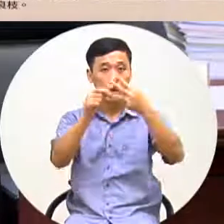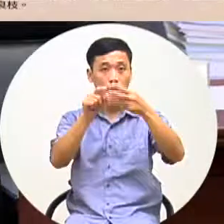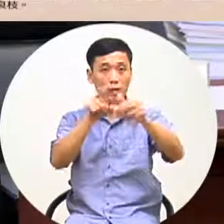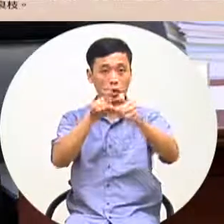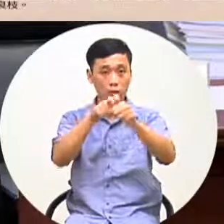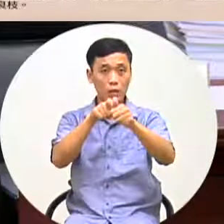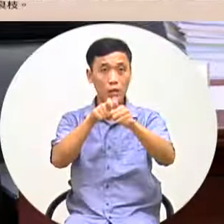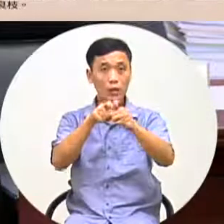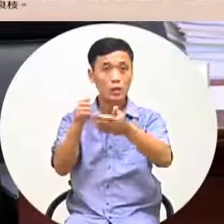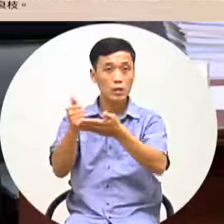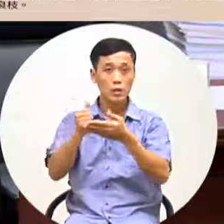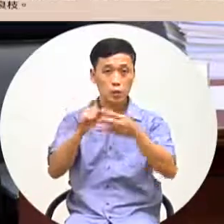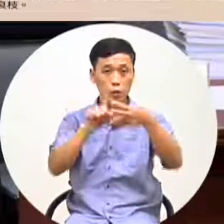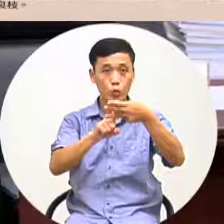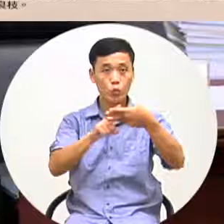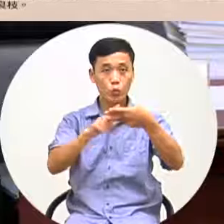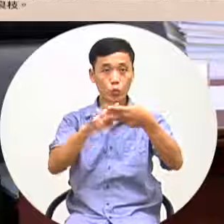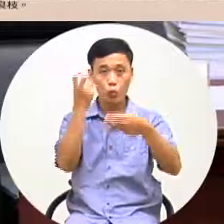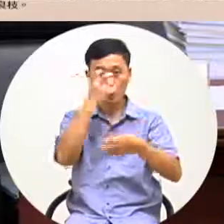长？